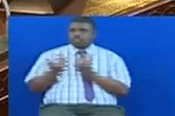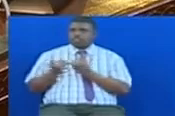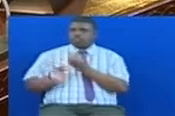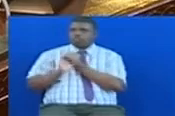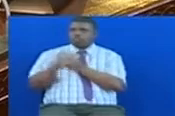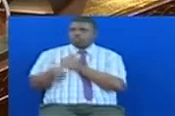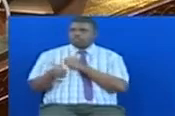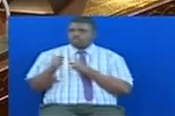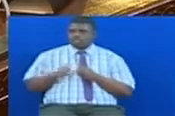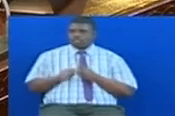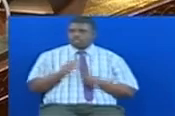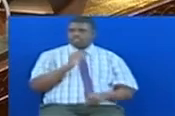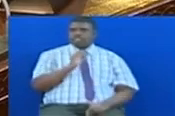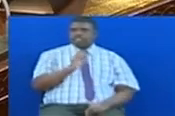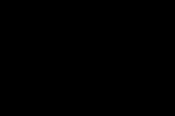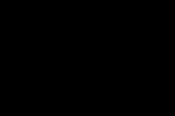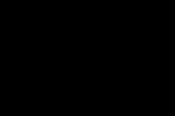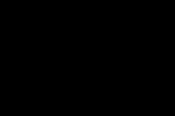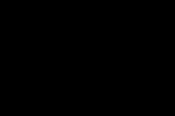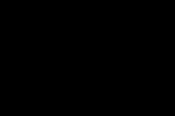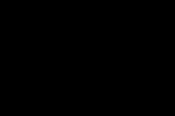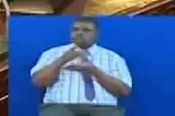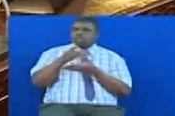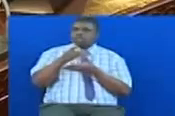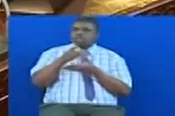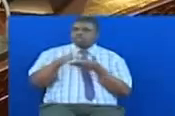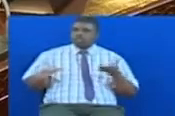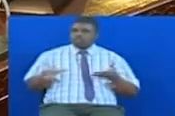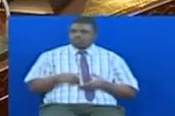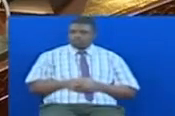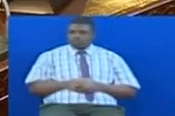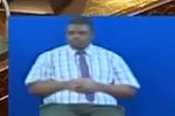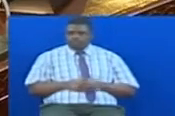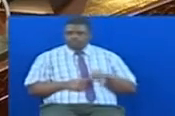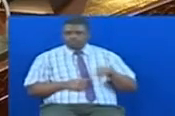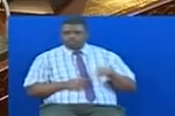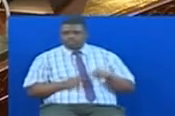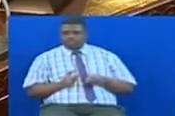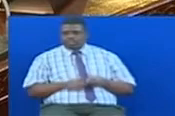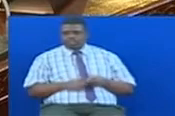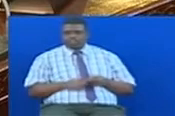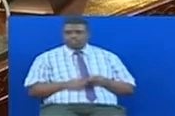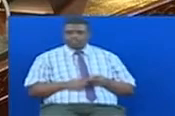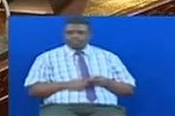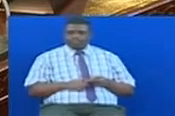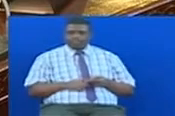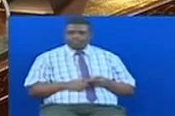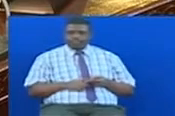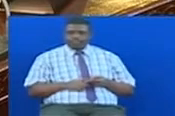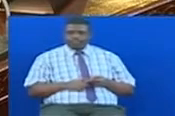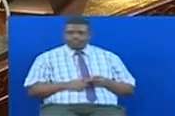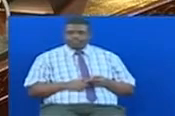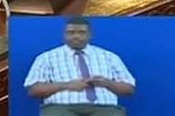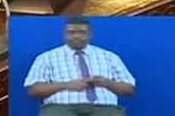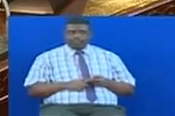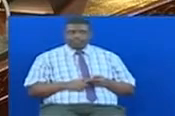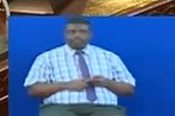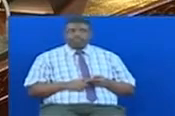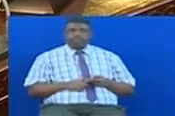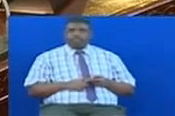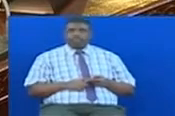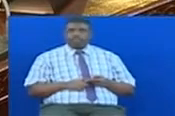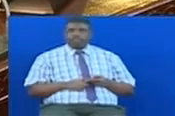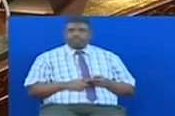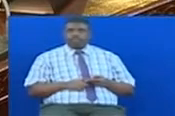katibu wa CCM wa mkoa wa Dar es Salaam. Mheshimiwa Naibu Spika, mikopo ambayo imekwisha kutolewa mpaka sasa hivi ni ya thamani ya hela nyingi zaidi